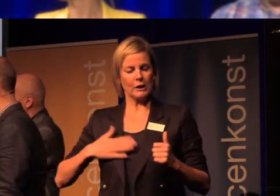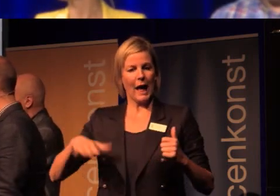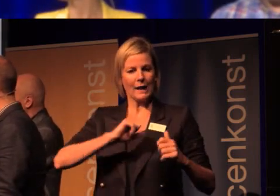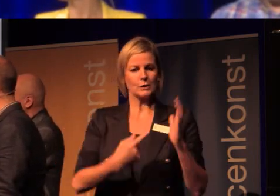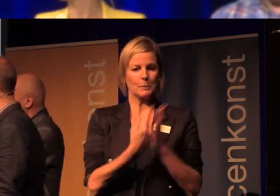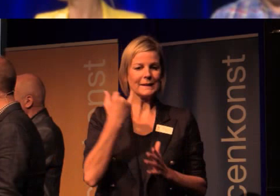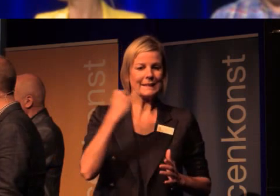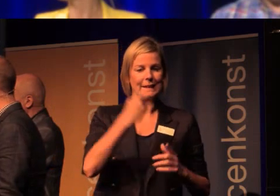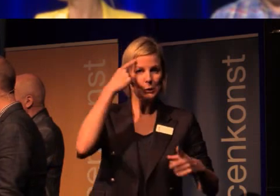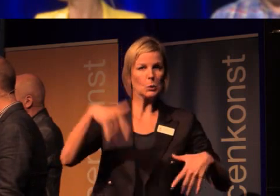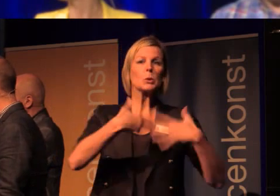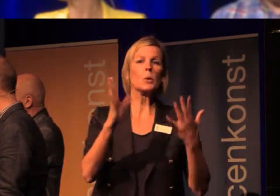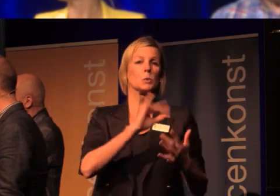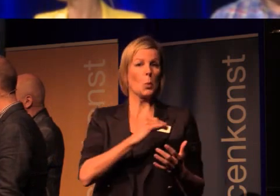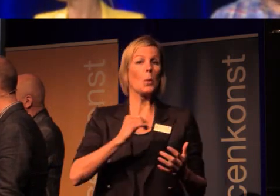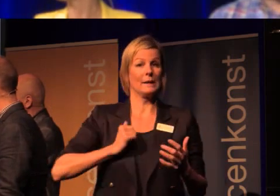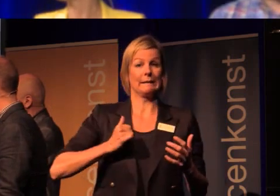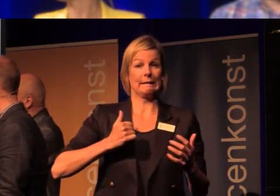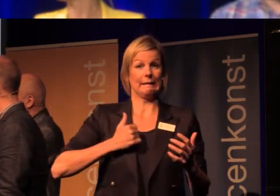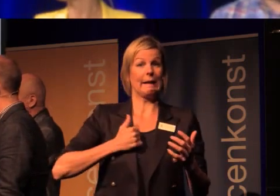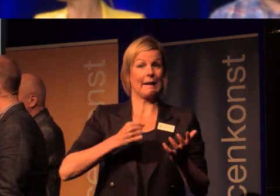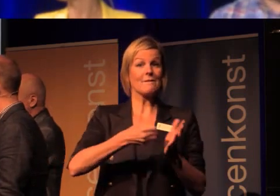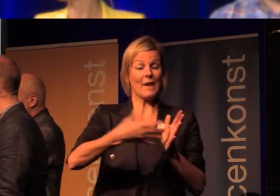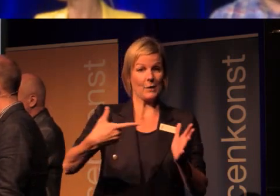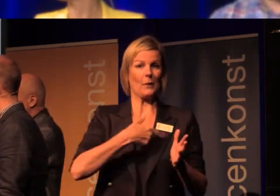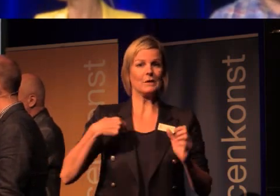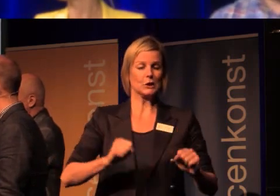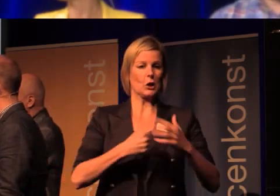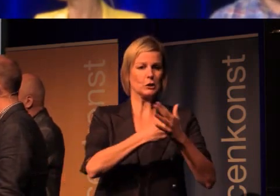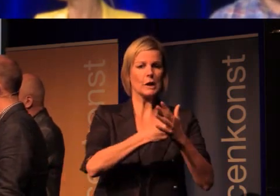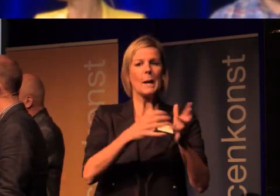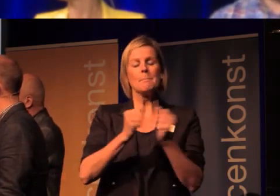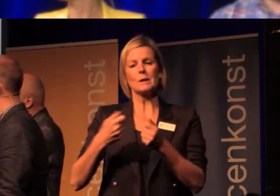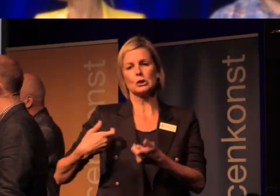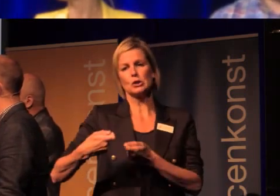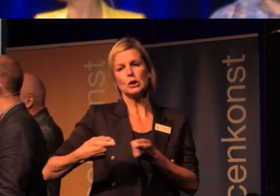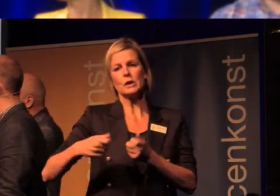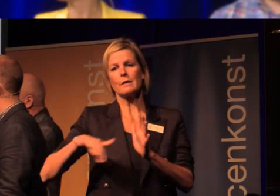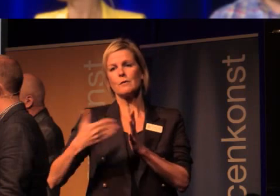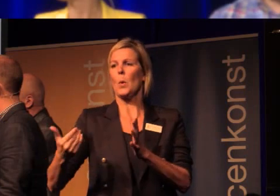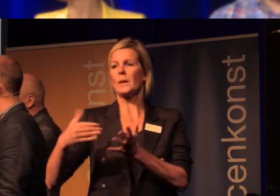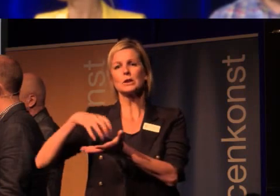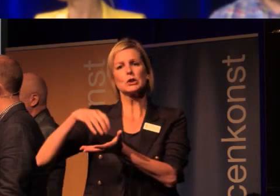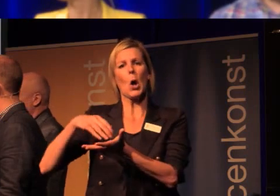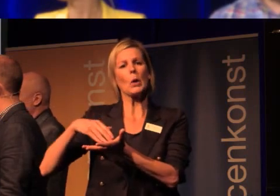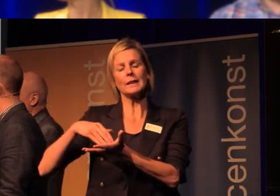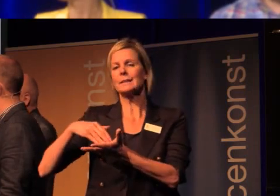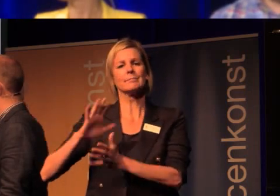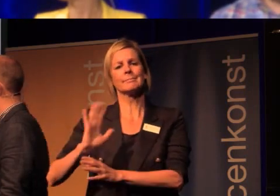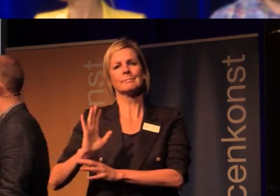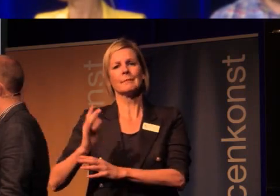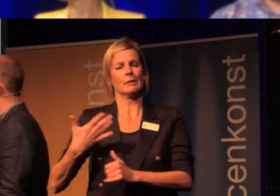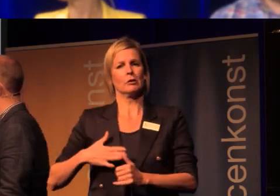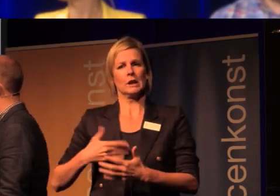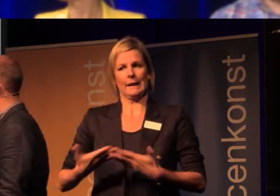har ett egenvärde och att det är det som ska stödjas, men inte styras på något sätt från statligt håll. Däremot att det ska kunna utövas och förändras,